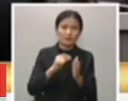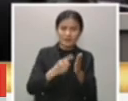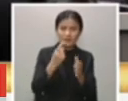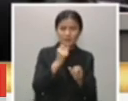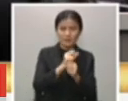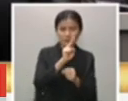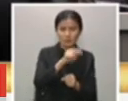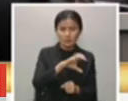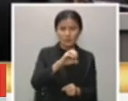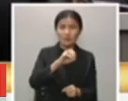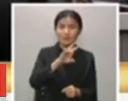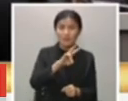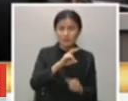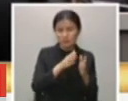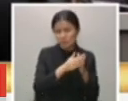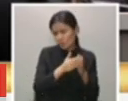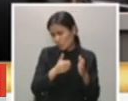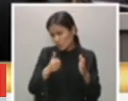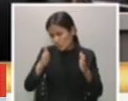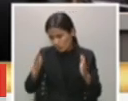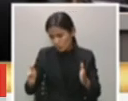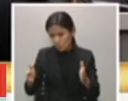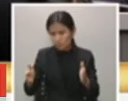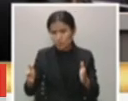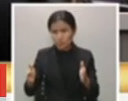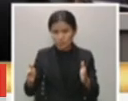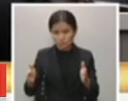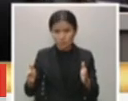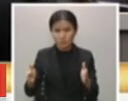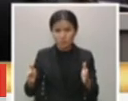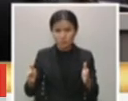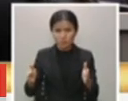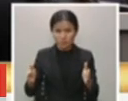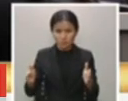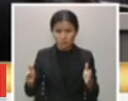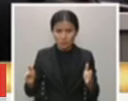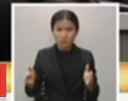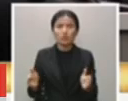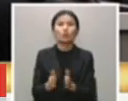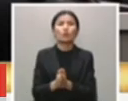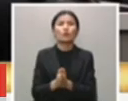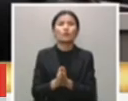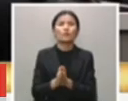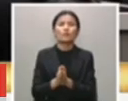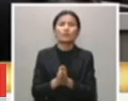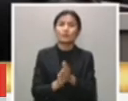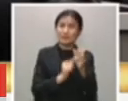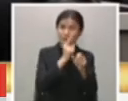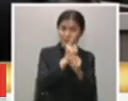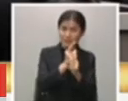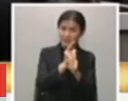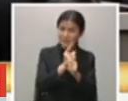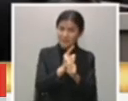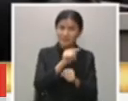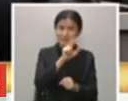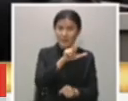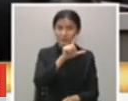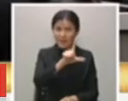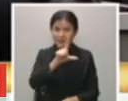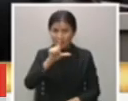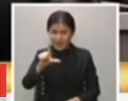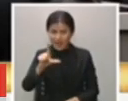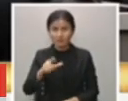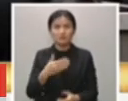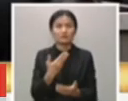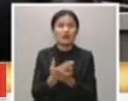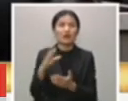2557เป็นต้นมาต้องเรียนอย่างนี้ครับเฉลี่ยมาประมาณเกือบ3ล้านล้านบาทต่อปีงบประมาณแผ่นดินฐานมาจาก